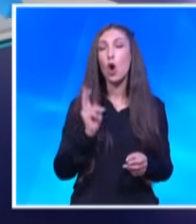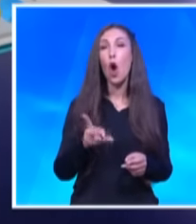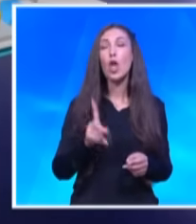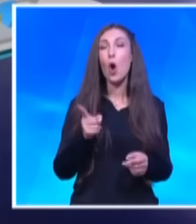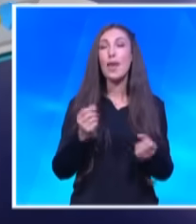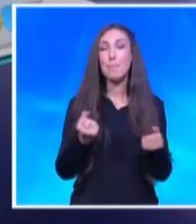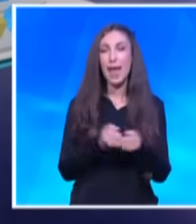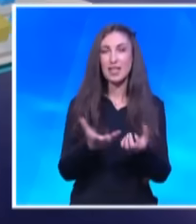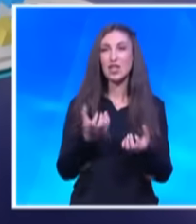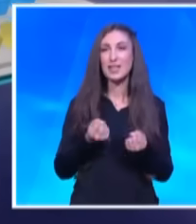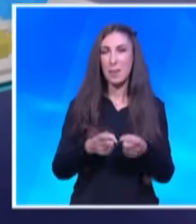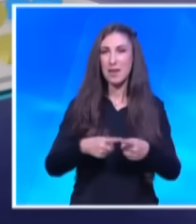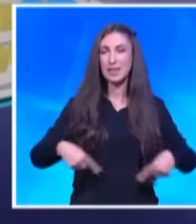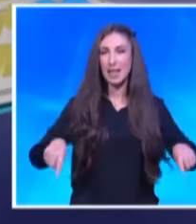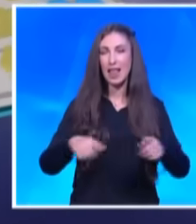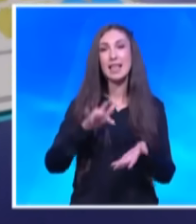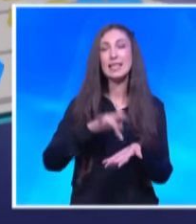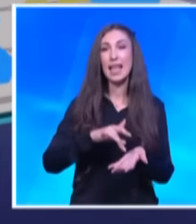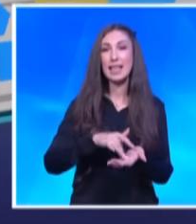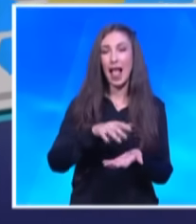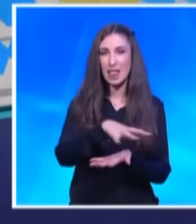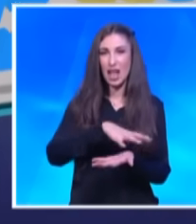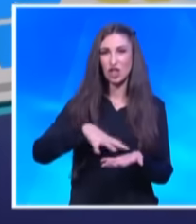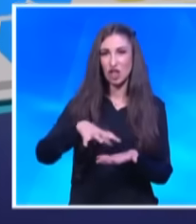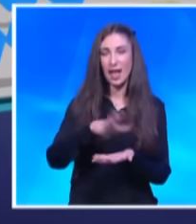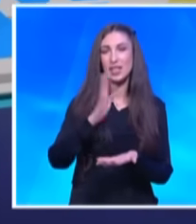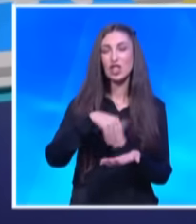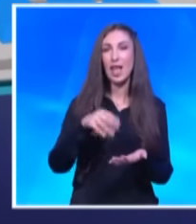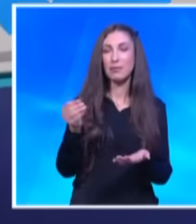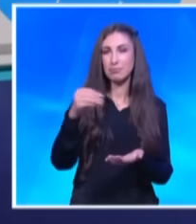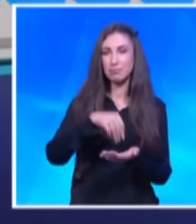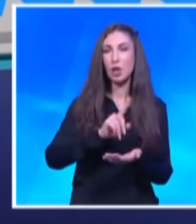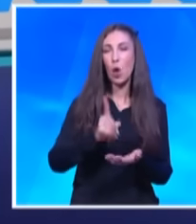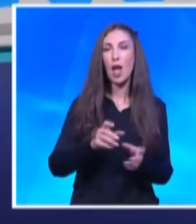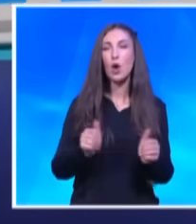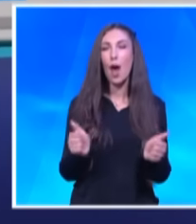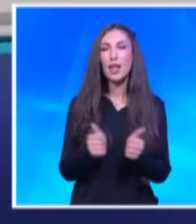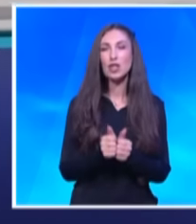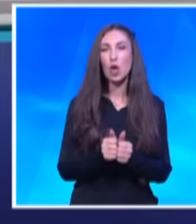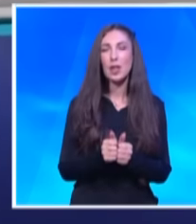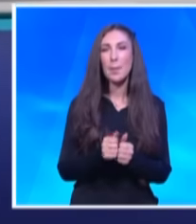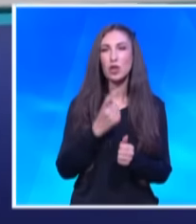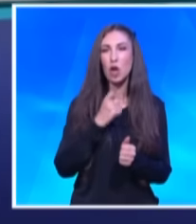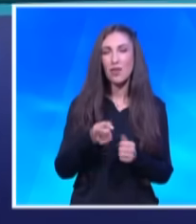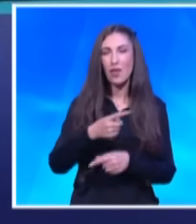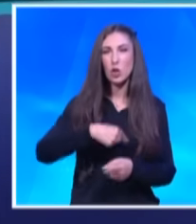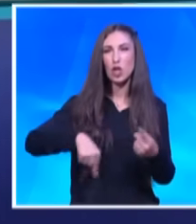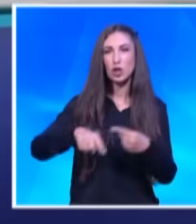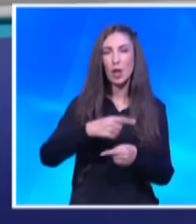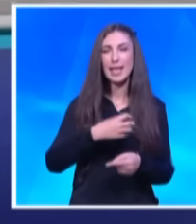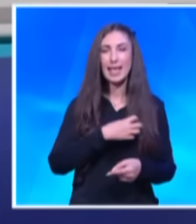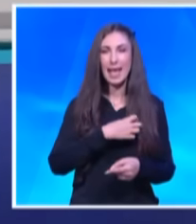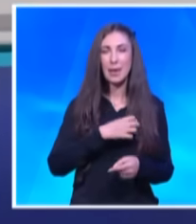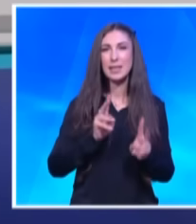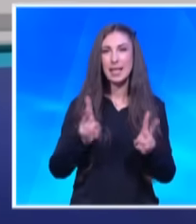места ще заеме в залата. В централната част ще бъдат настанени коалиционните партньори в ротационния кабинет ГЕРБ СДС